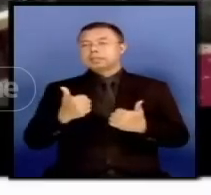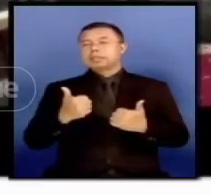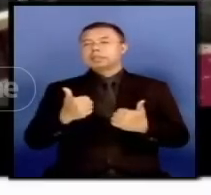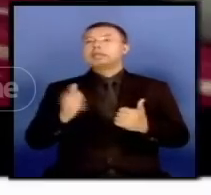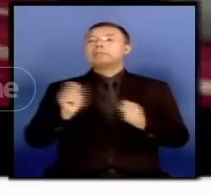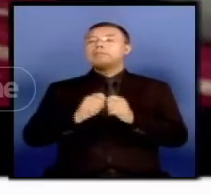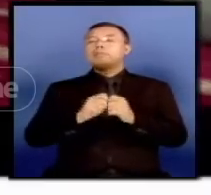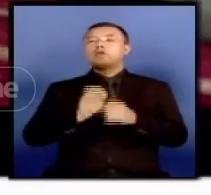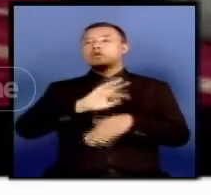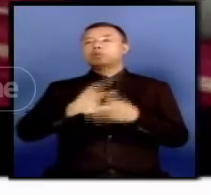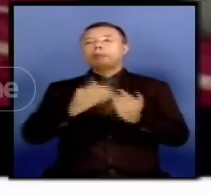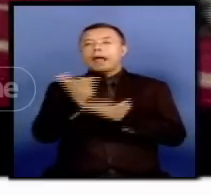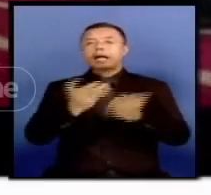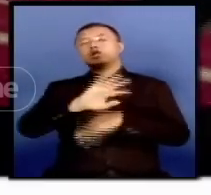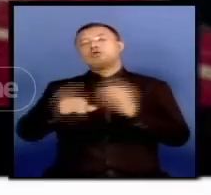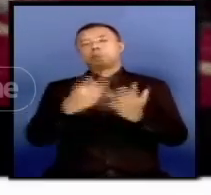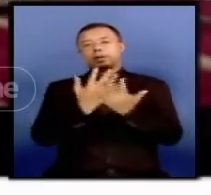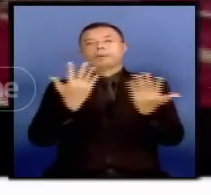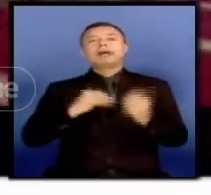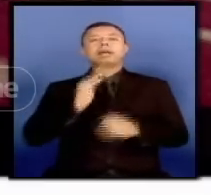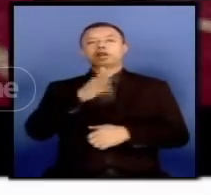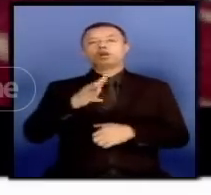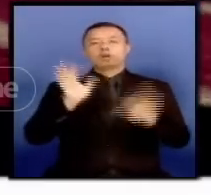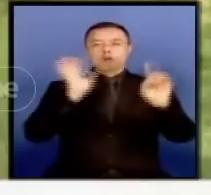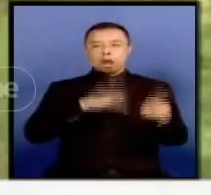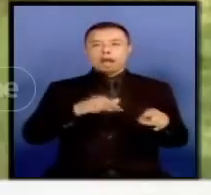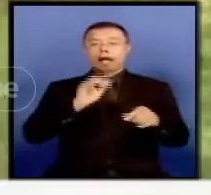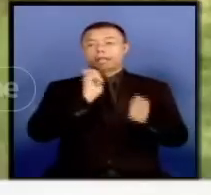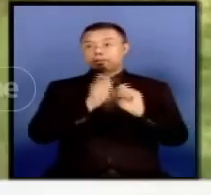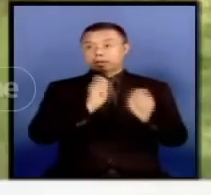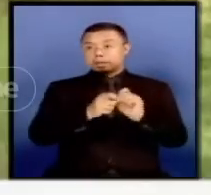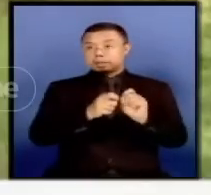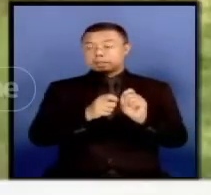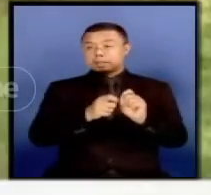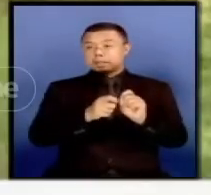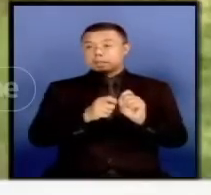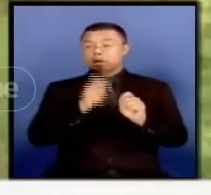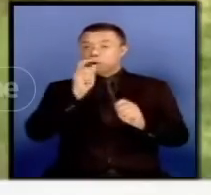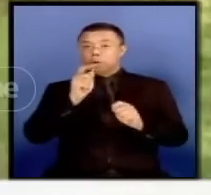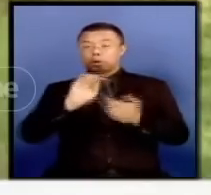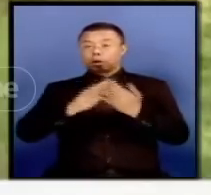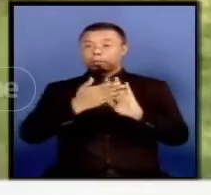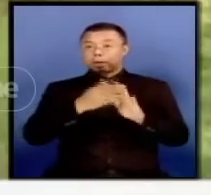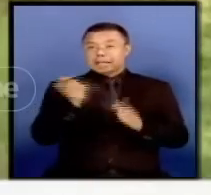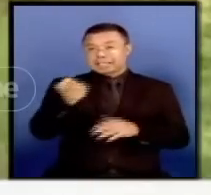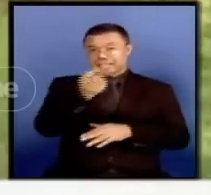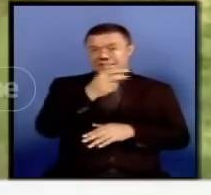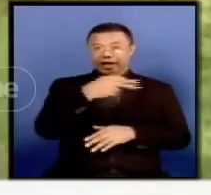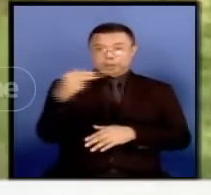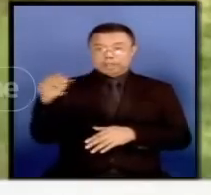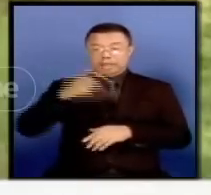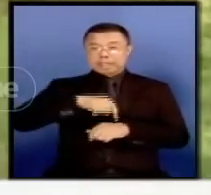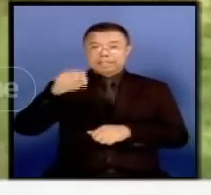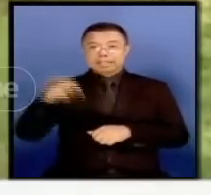seluruh jamaah untuk melaksanakan ibadah sholat id. Dan untuk diaspora Indonesia atau komunitas Indonesia di